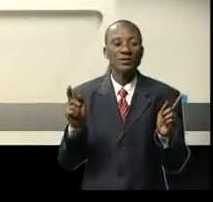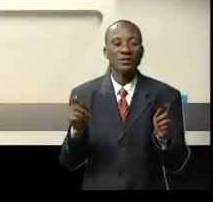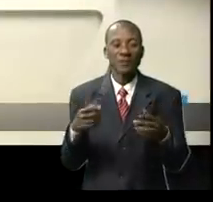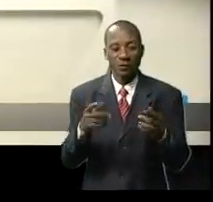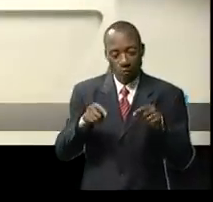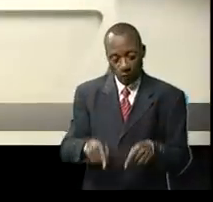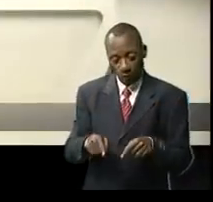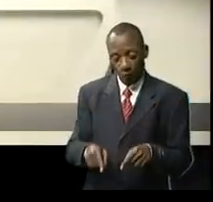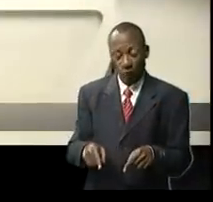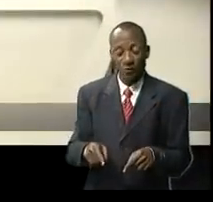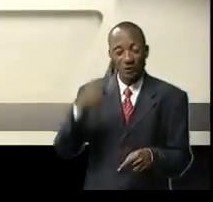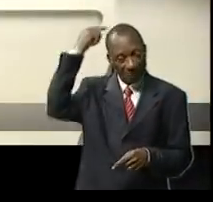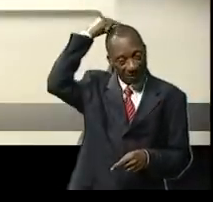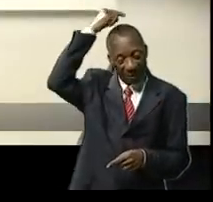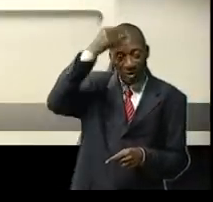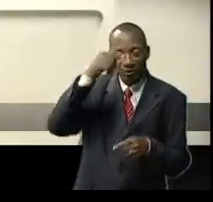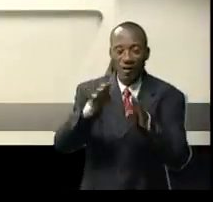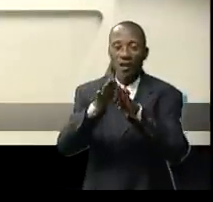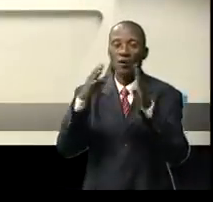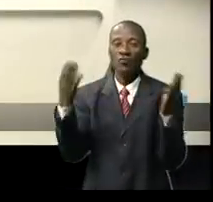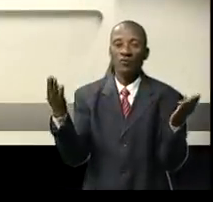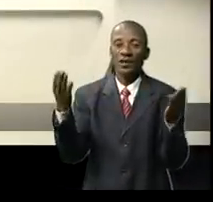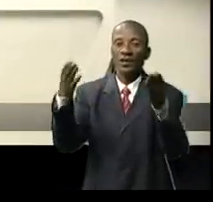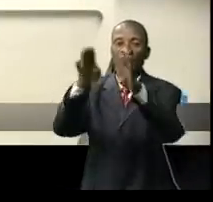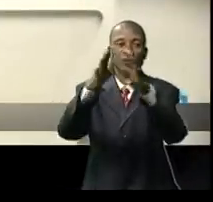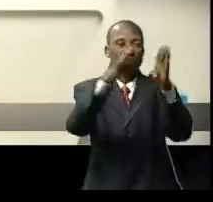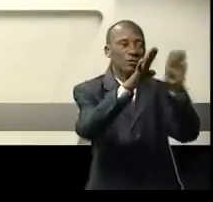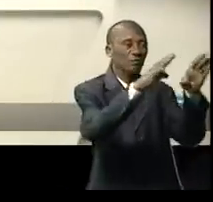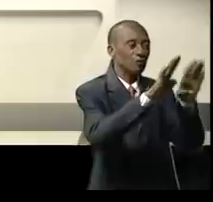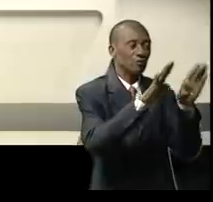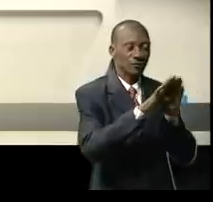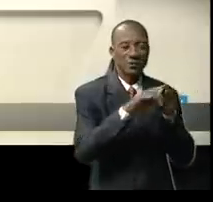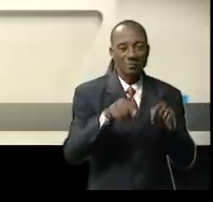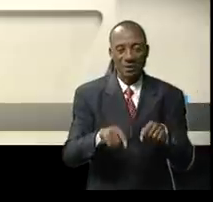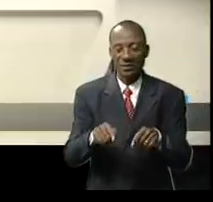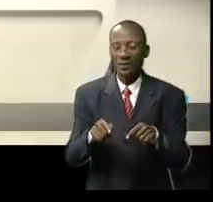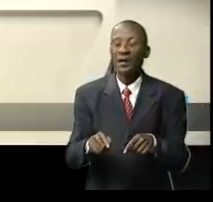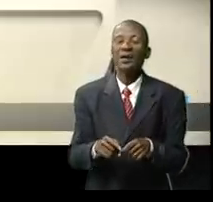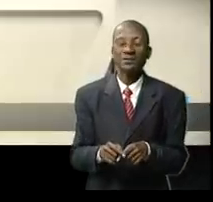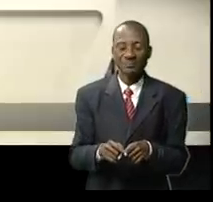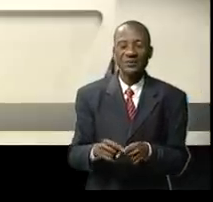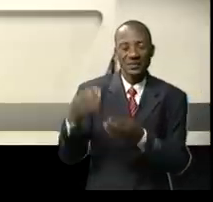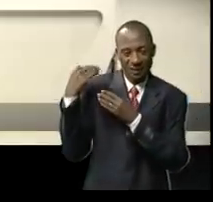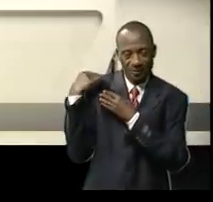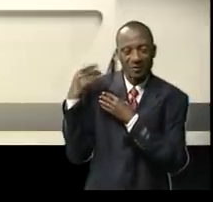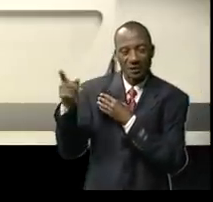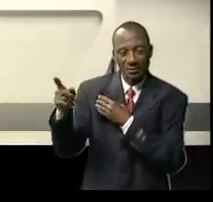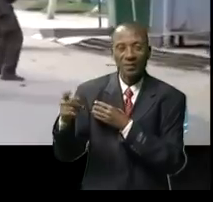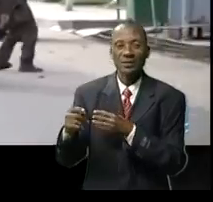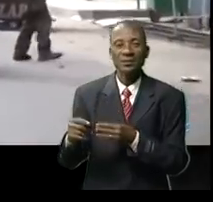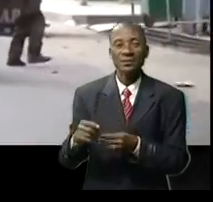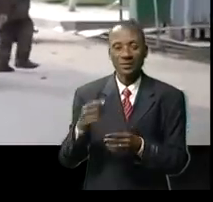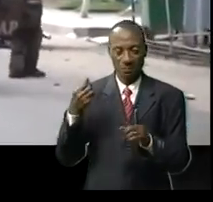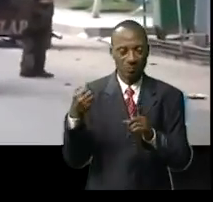échanges commerciaux et humanitaires, a annoncé un porte-parole de l'armée lors d'une intervention diffusée par la télévision publique. Des